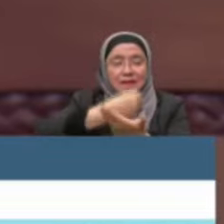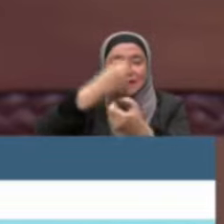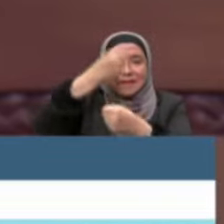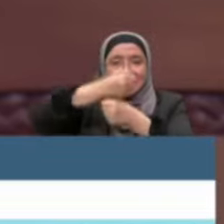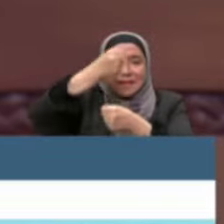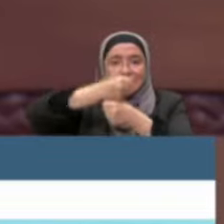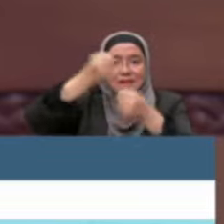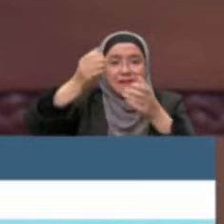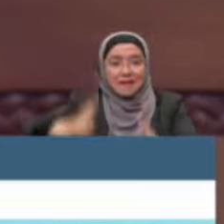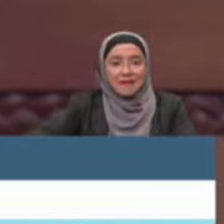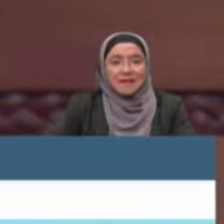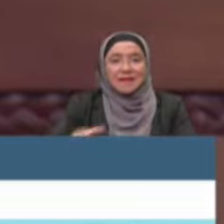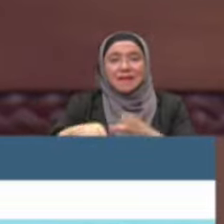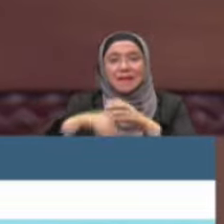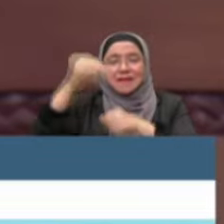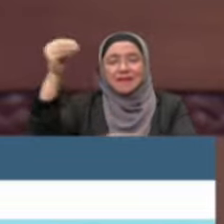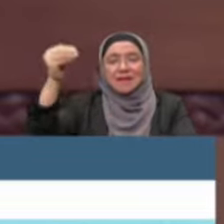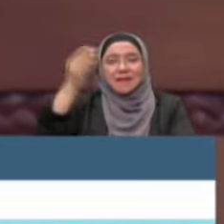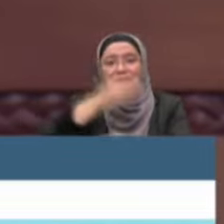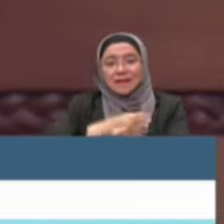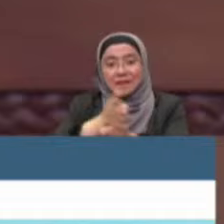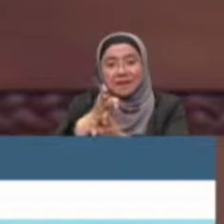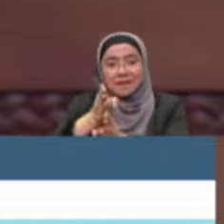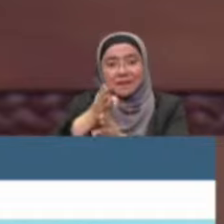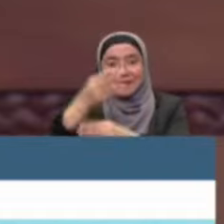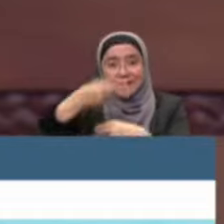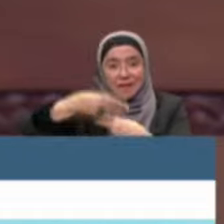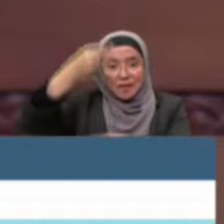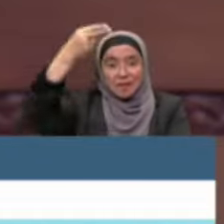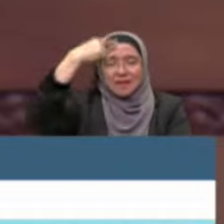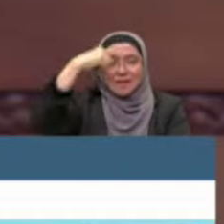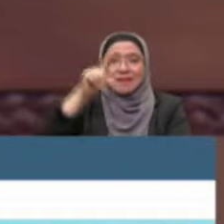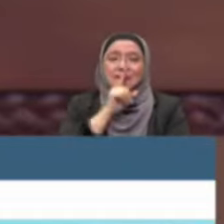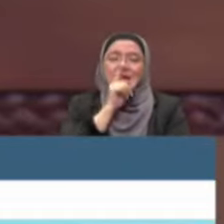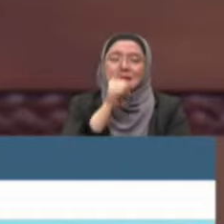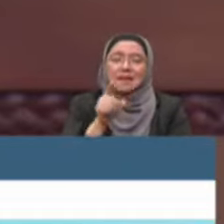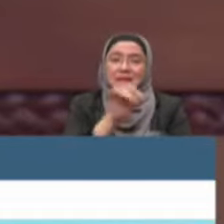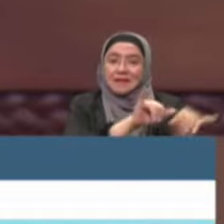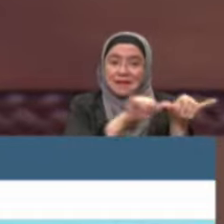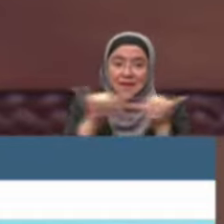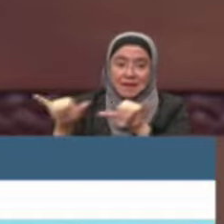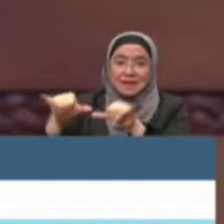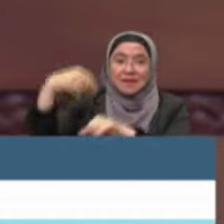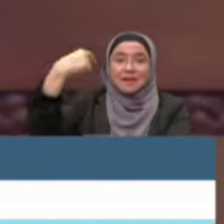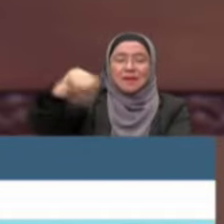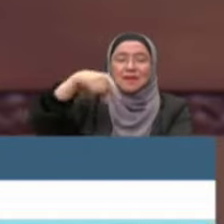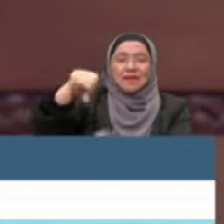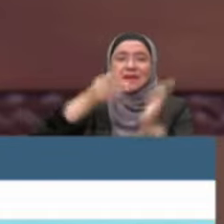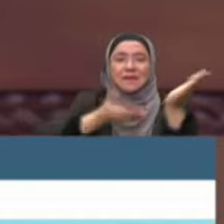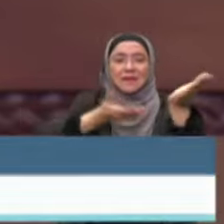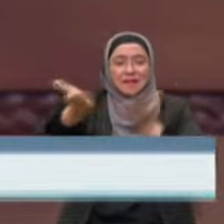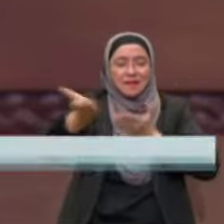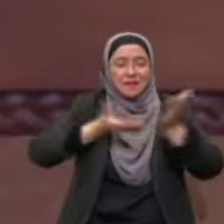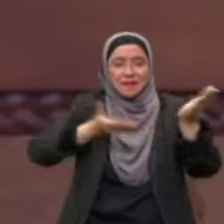perhotelan ini bagi memastikan standard dan kualiti perkhidmatan premises